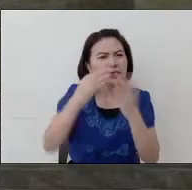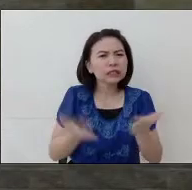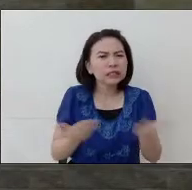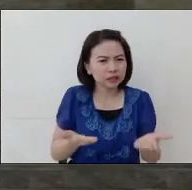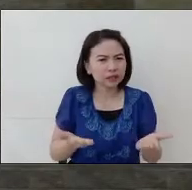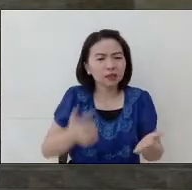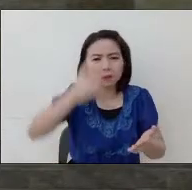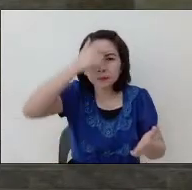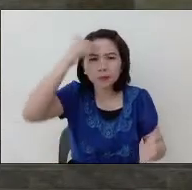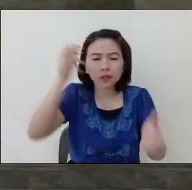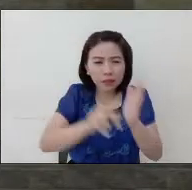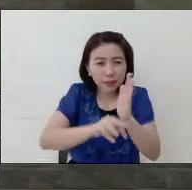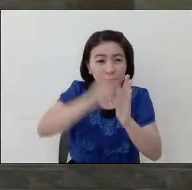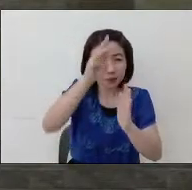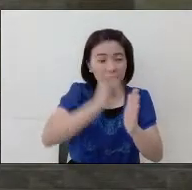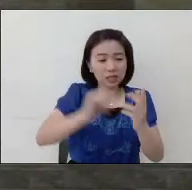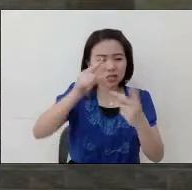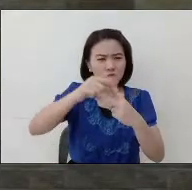a choice.